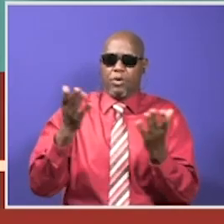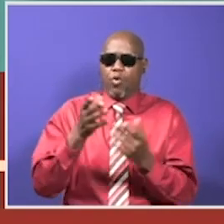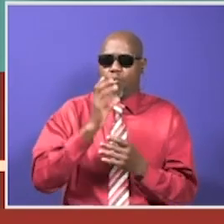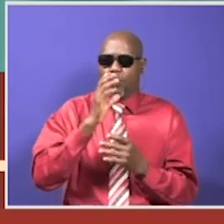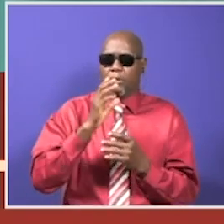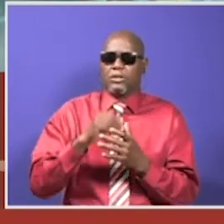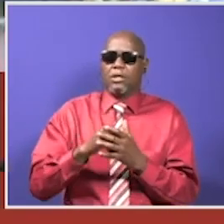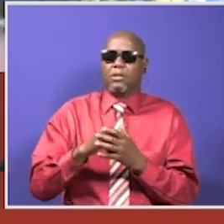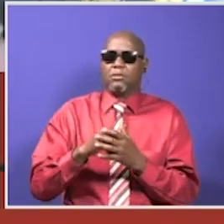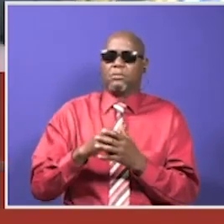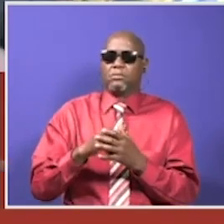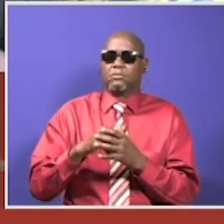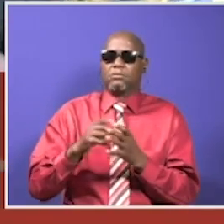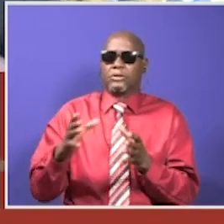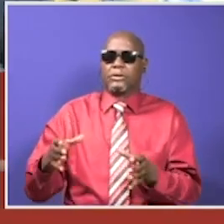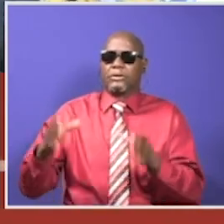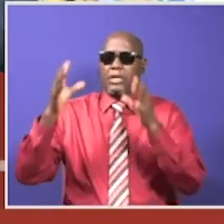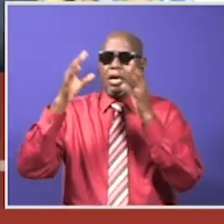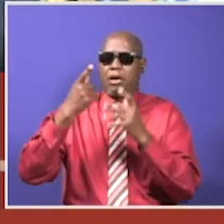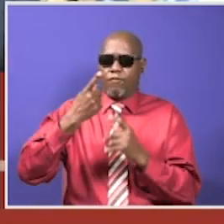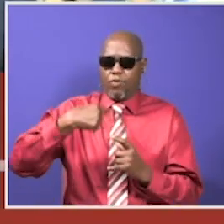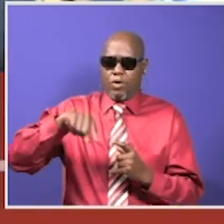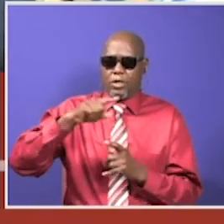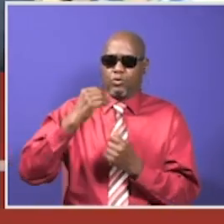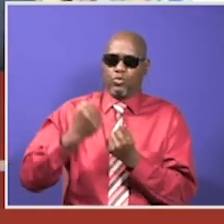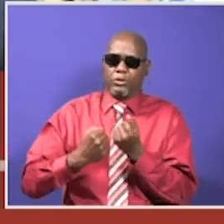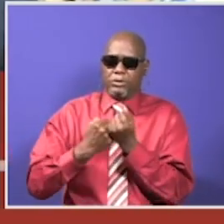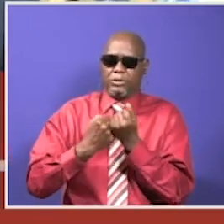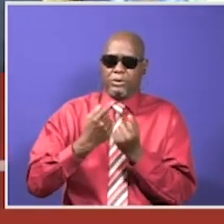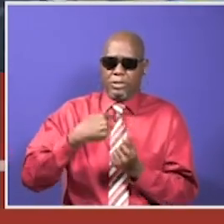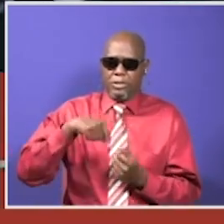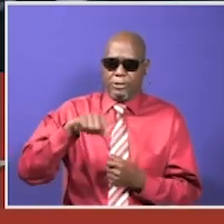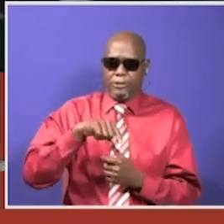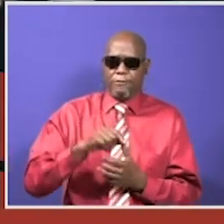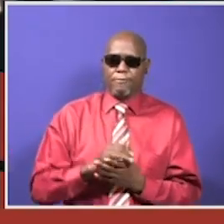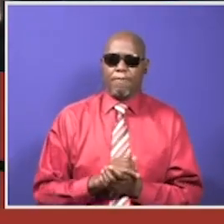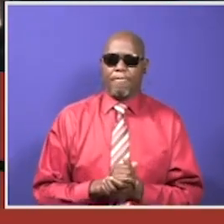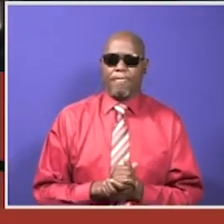It will really assist us. Ni kiripoti ya Dira, mie ni Grace Ahati.